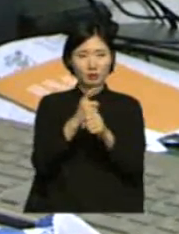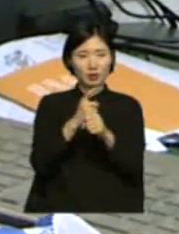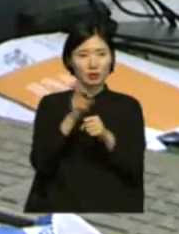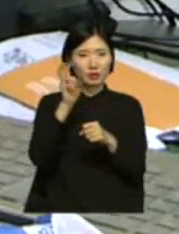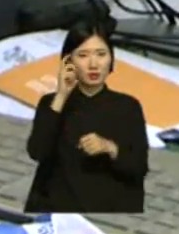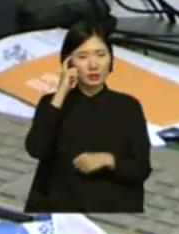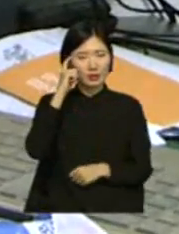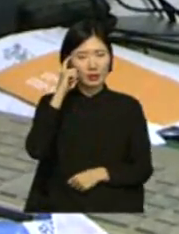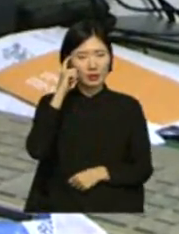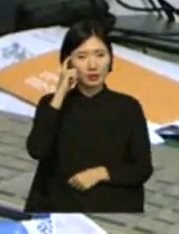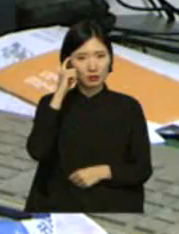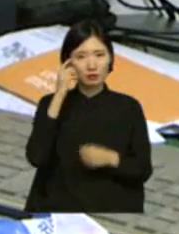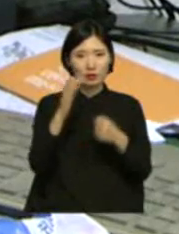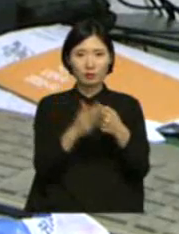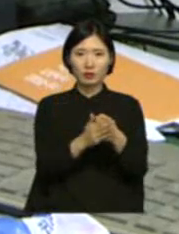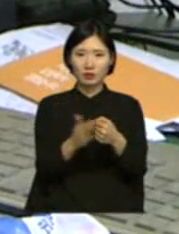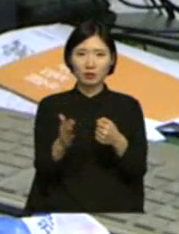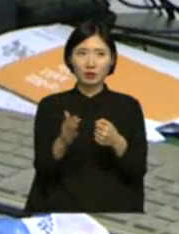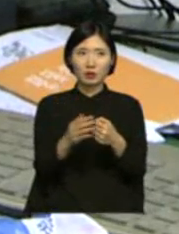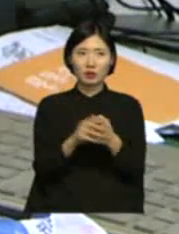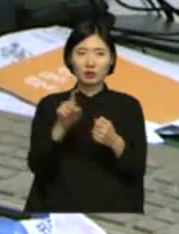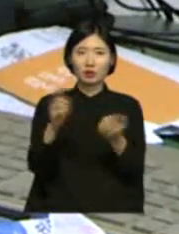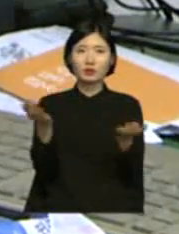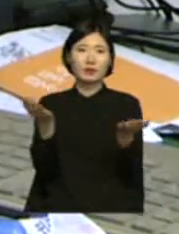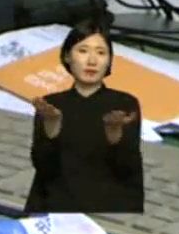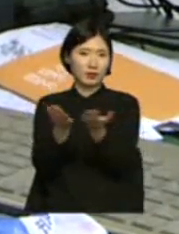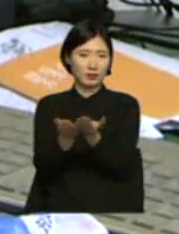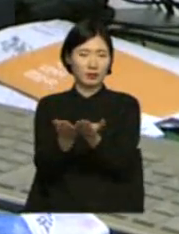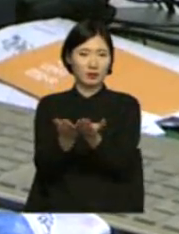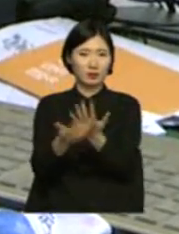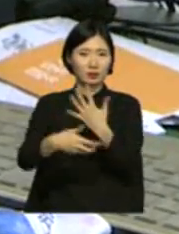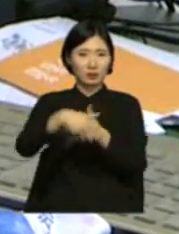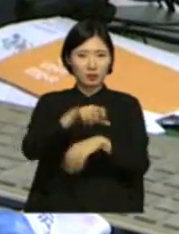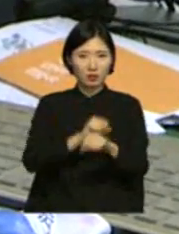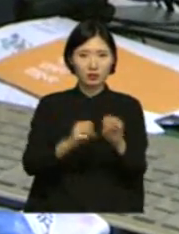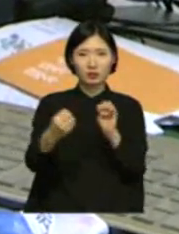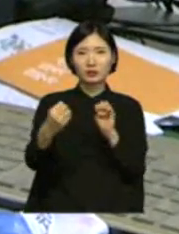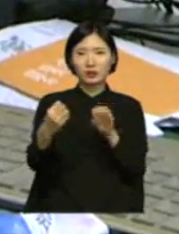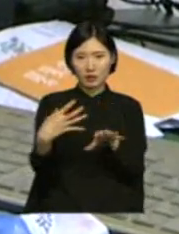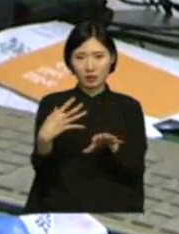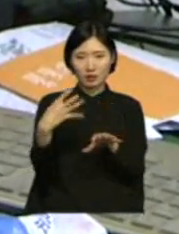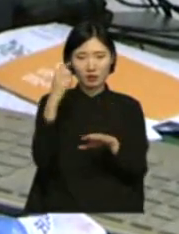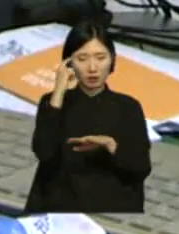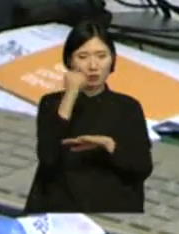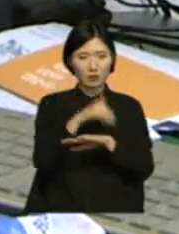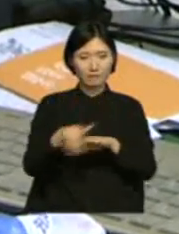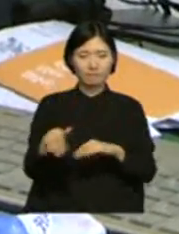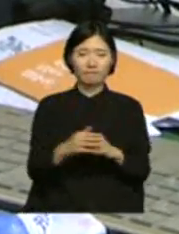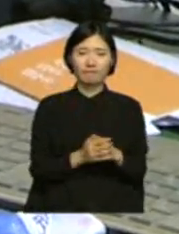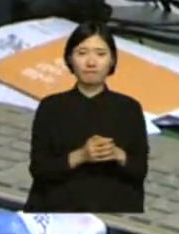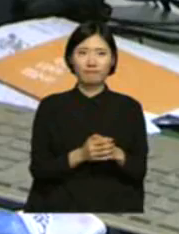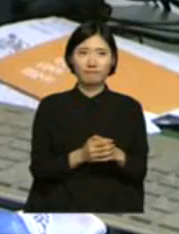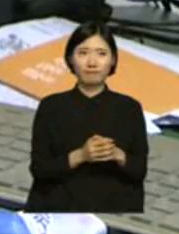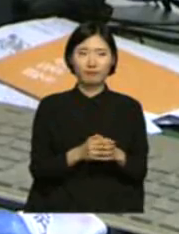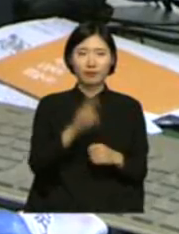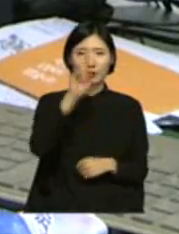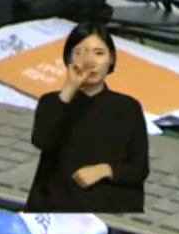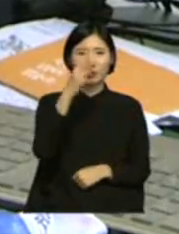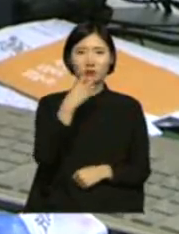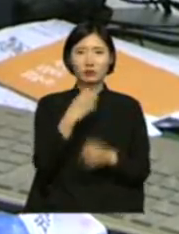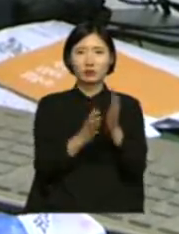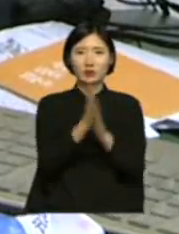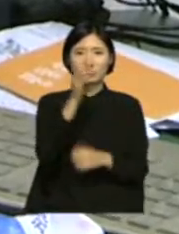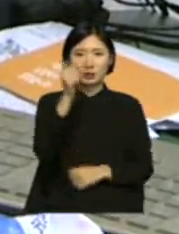하고 있었기 때문에 거기에 맞는 어 그런 적극적인 대응을 할 것이고 어 박원순 시장의